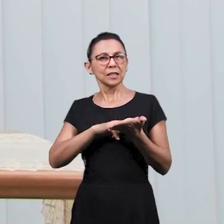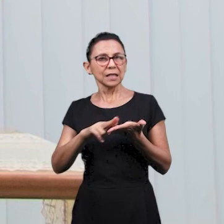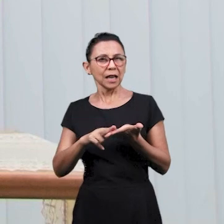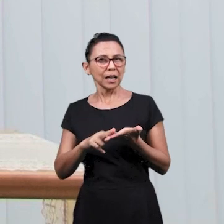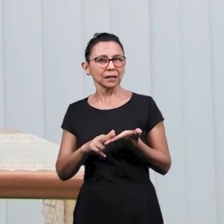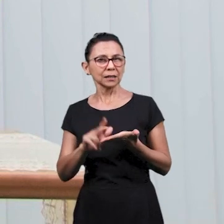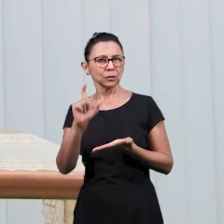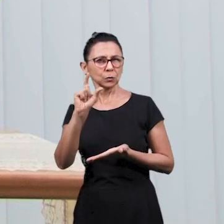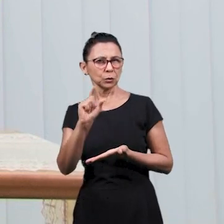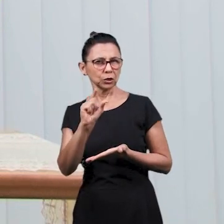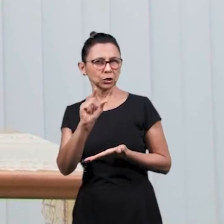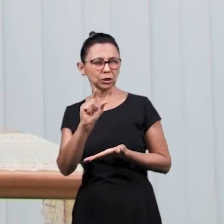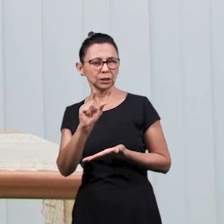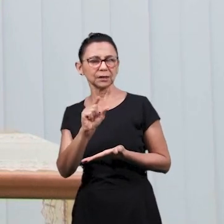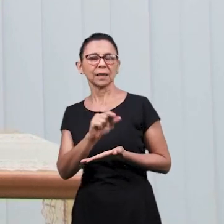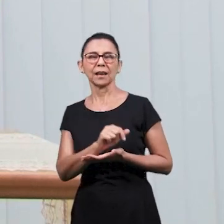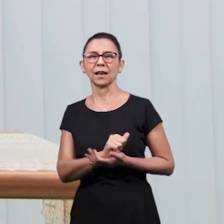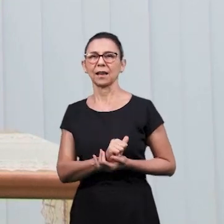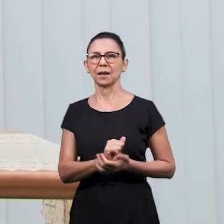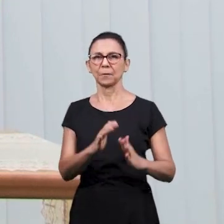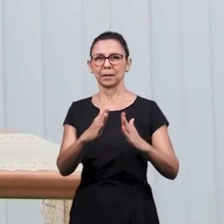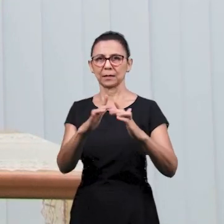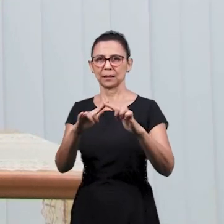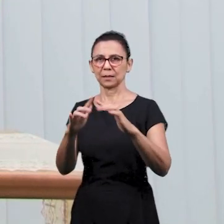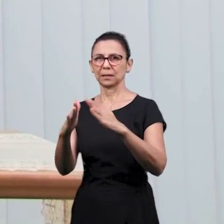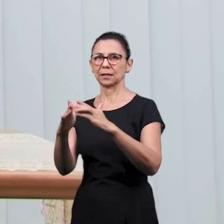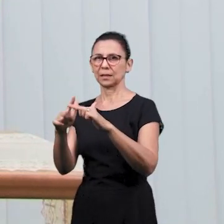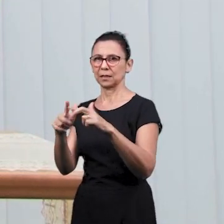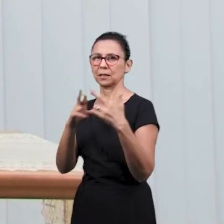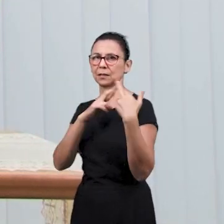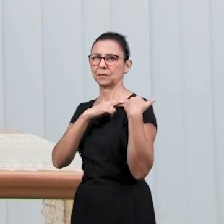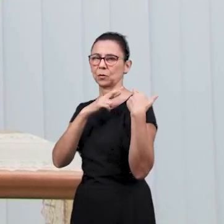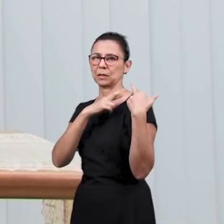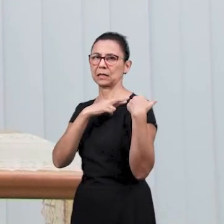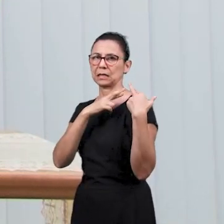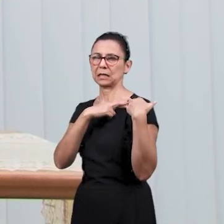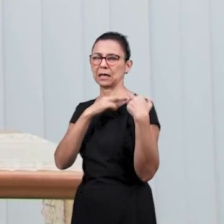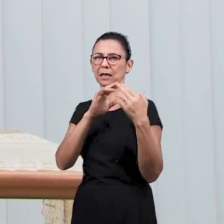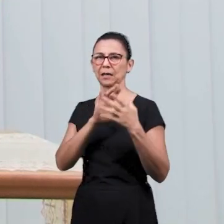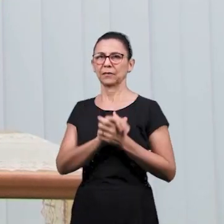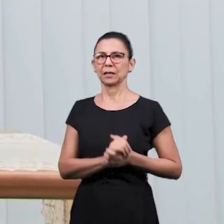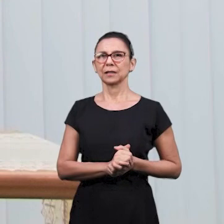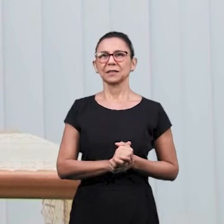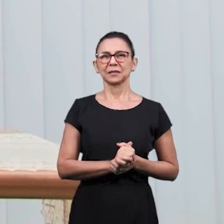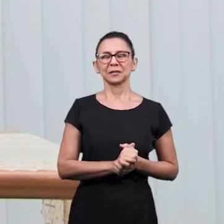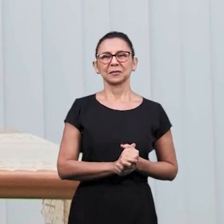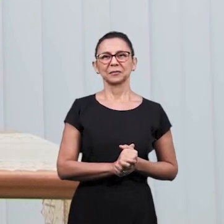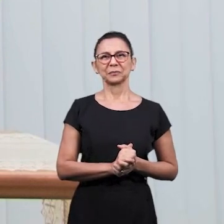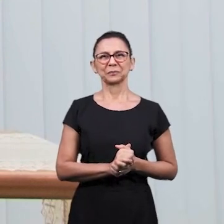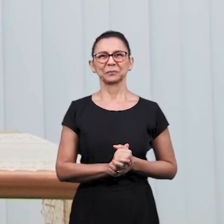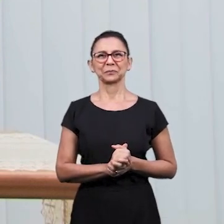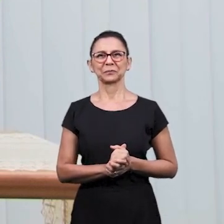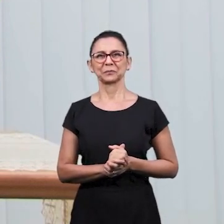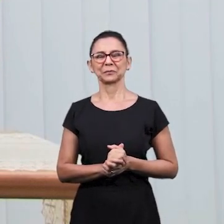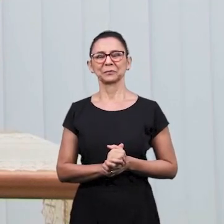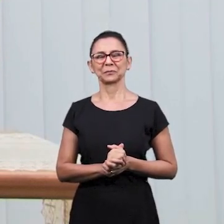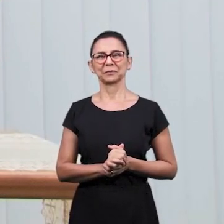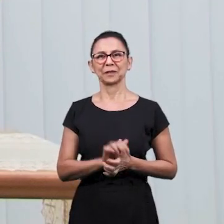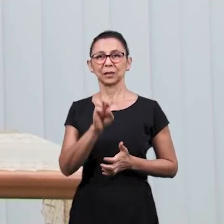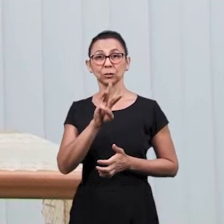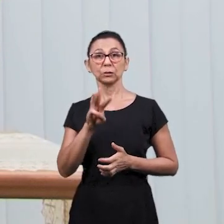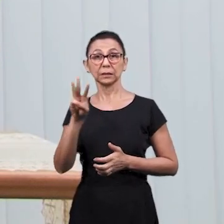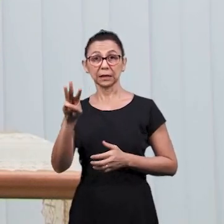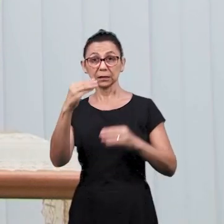которые пастора пишут своим церквям, которые показывают любовь. И